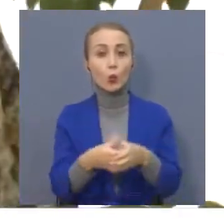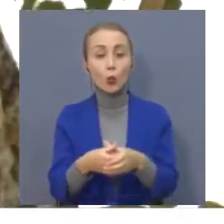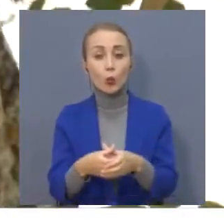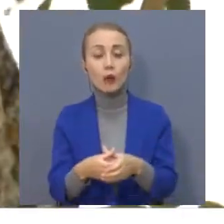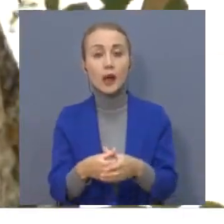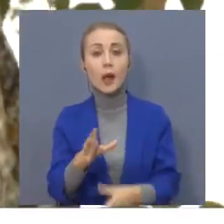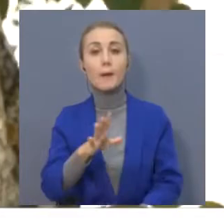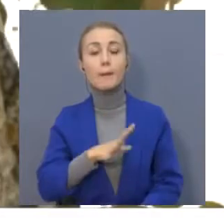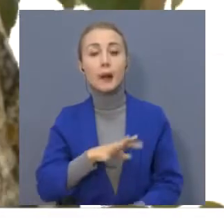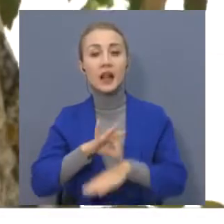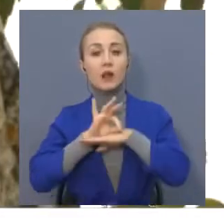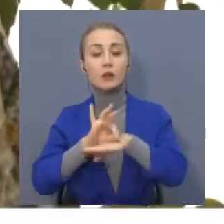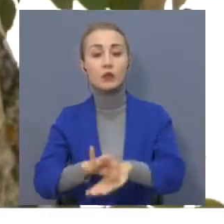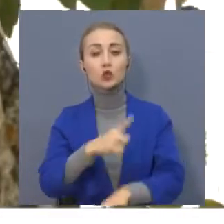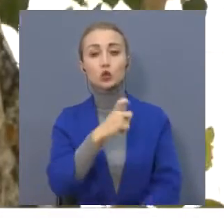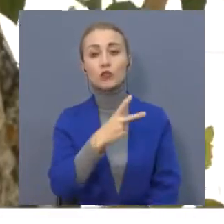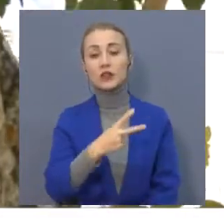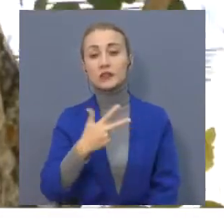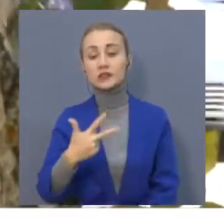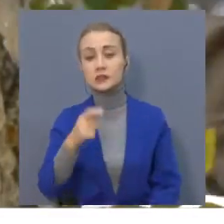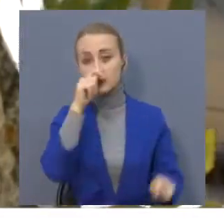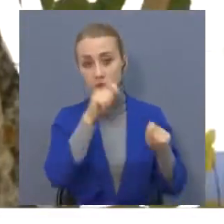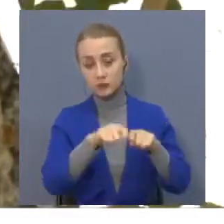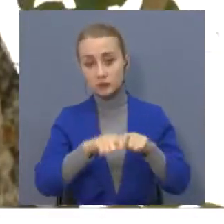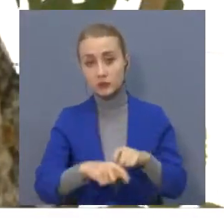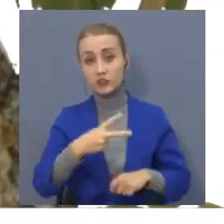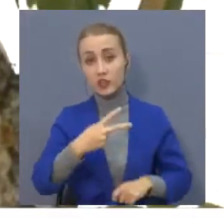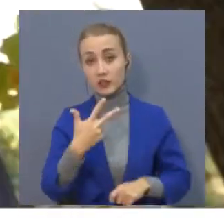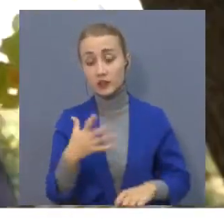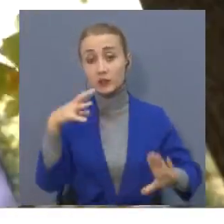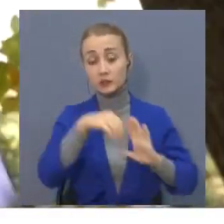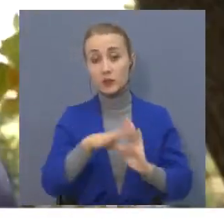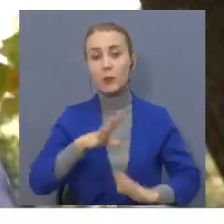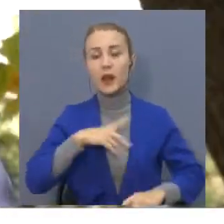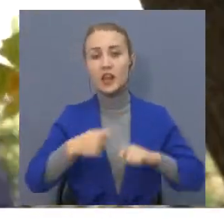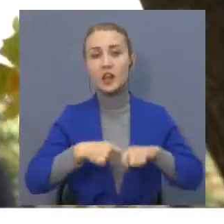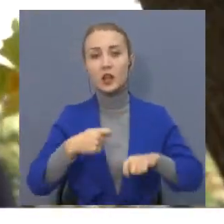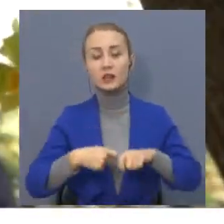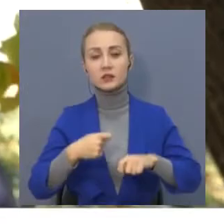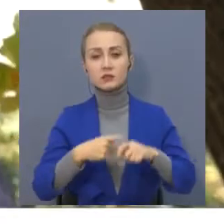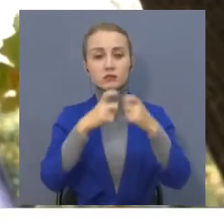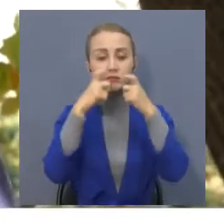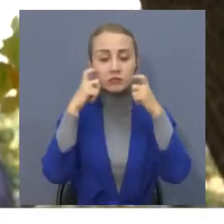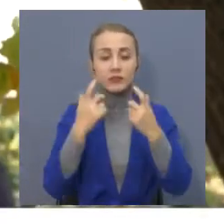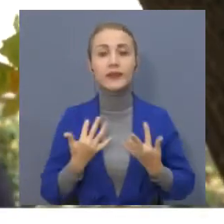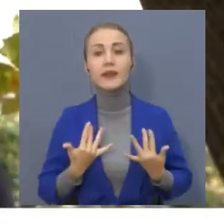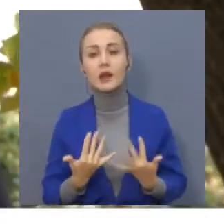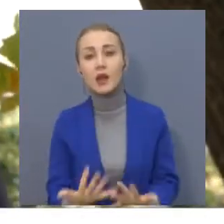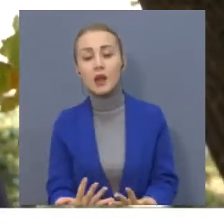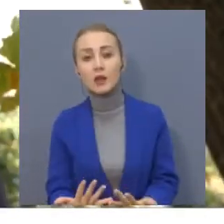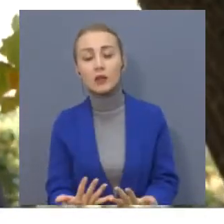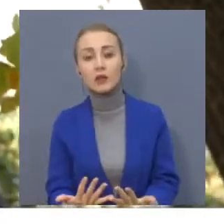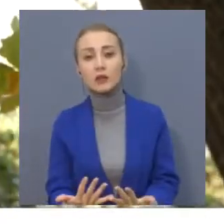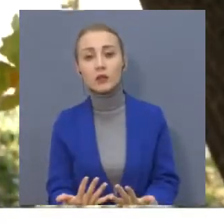рейд жүргізді. Оның 23-інде санитарлық карантиндік талаптардың бұзылғаны анықталды. Тойлар, қыз ұзату, мерейтой, еске алу шаралары тыйым